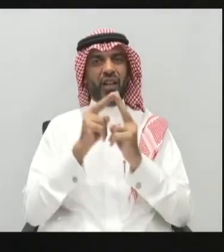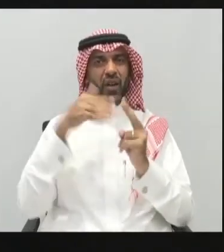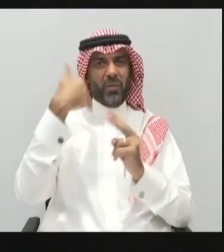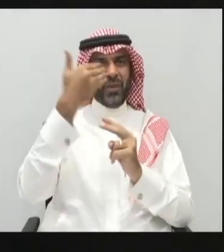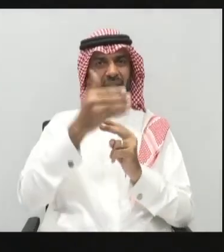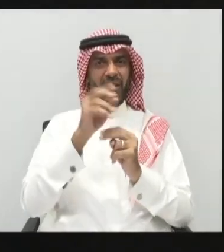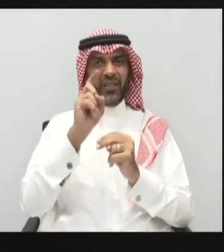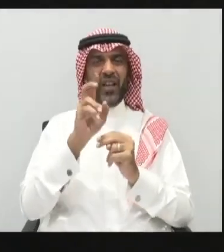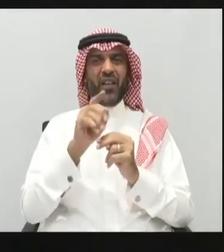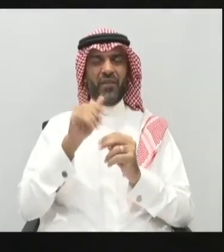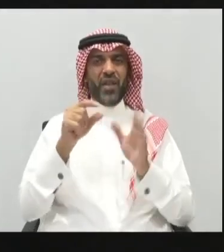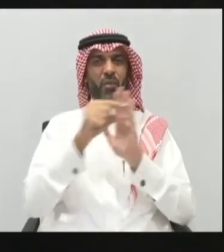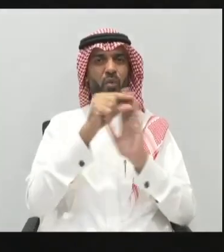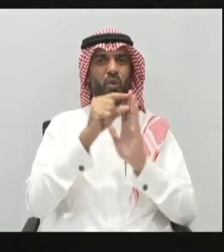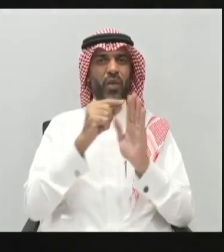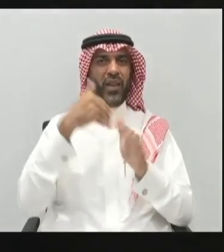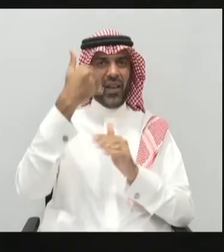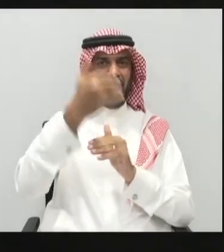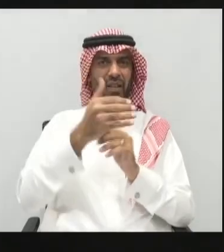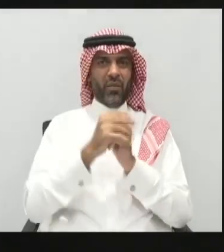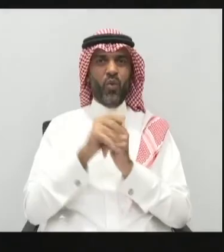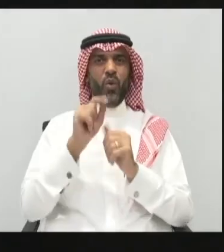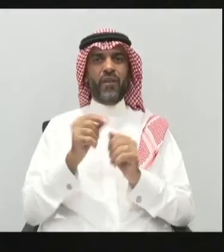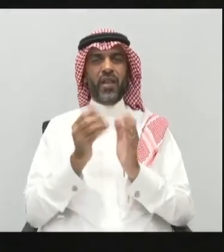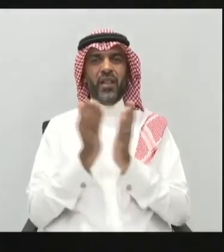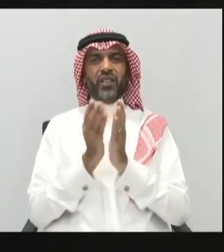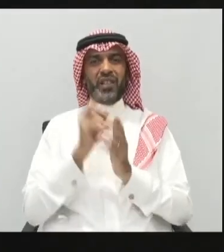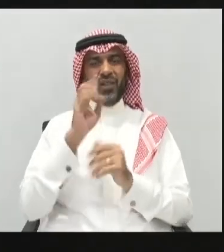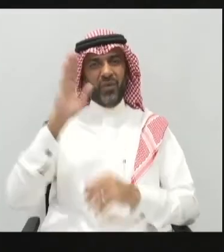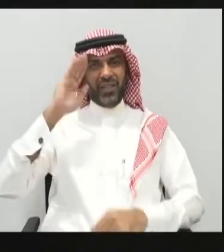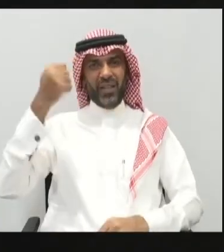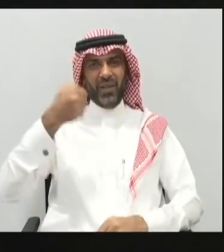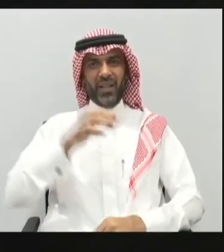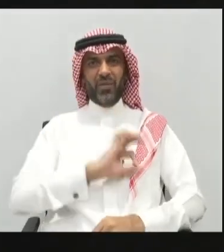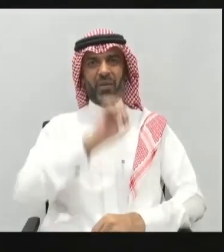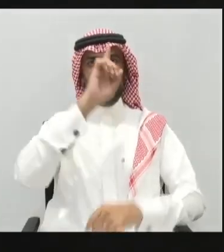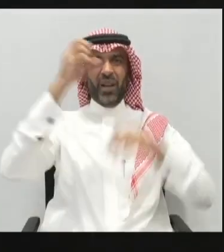خير في مواضيع قادمه وفي حصص قادمه والسلام عليكم ورحمه الله وبركاته